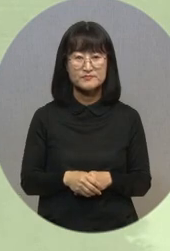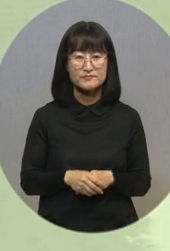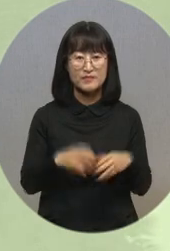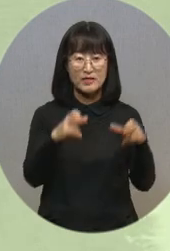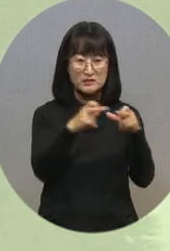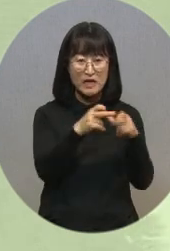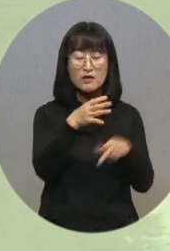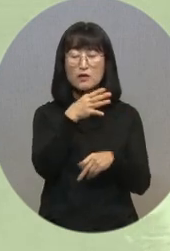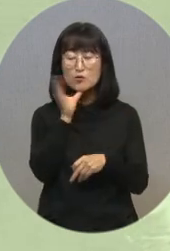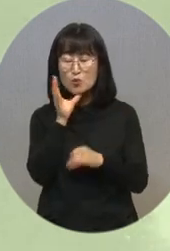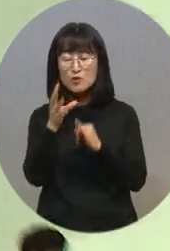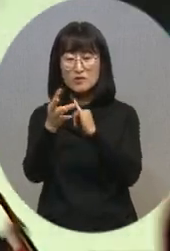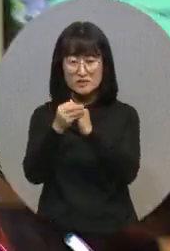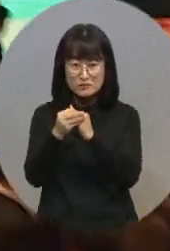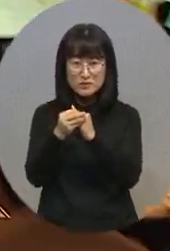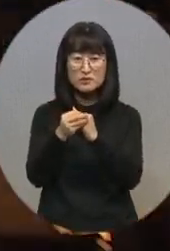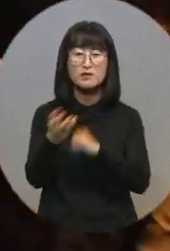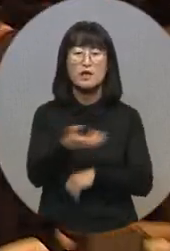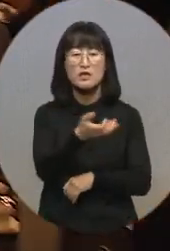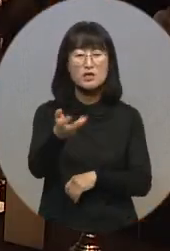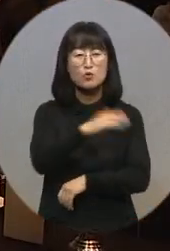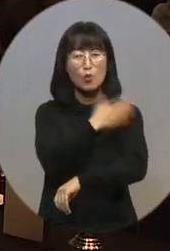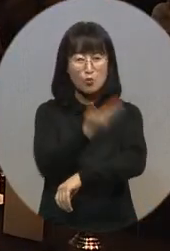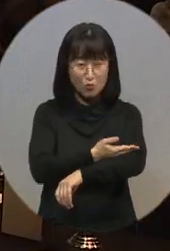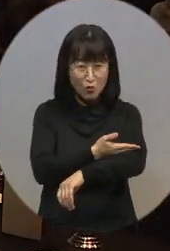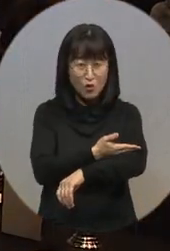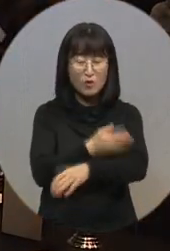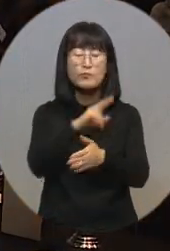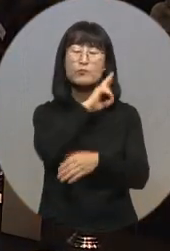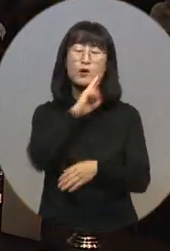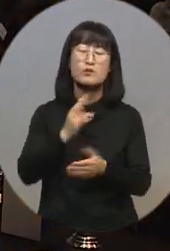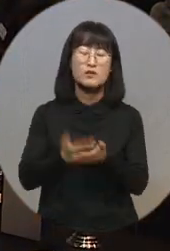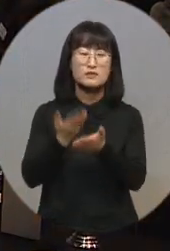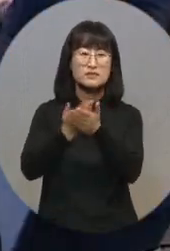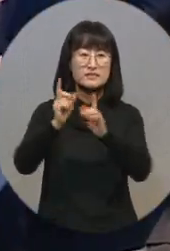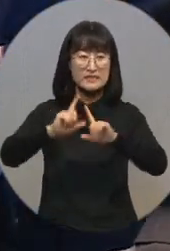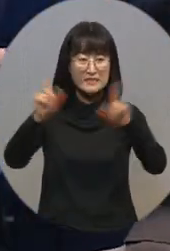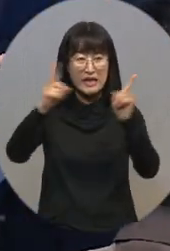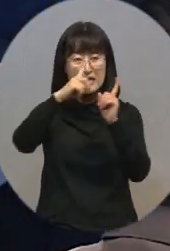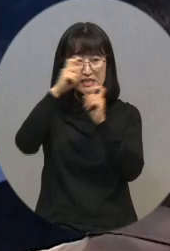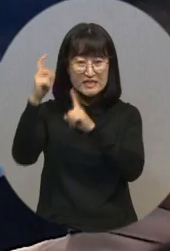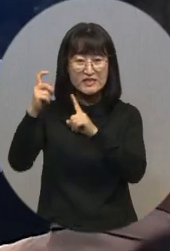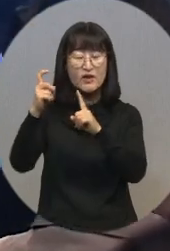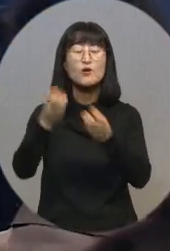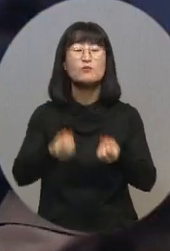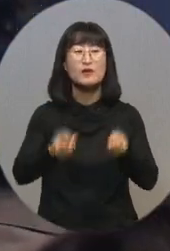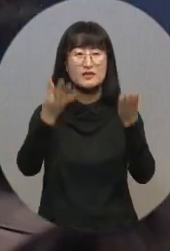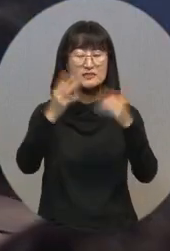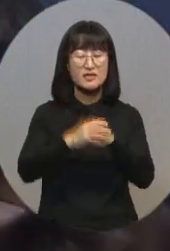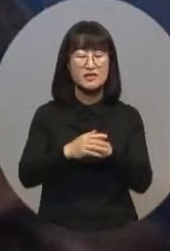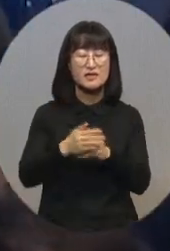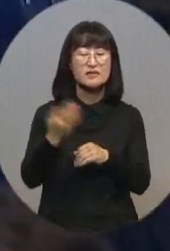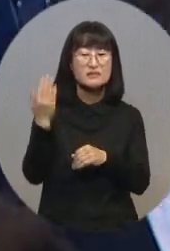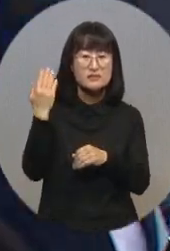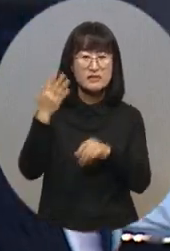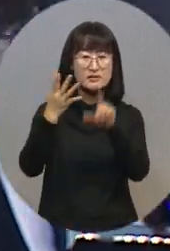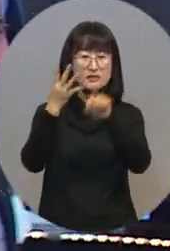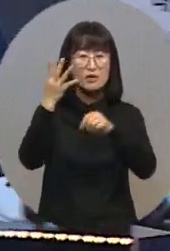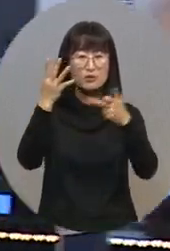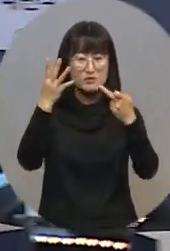장애인, 노인, 임산부 등의 이동권 향상을 위한 편의 증진의 날을 기념하는 첫 번째 행사가 지난 12일